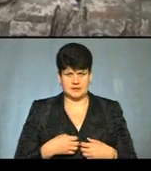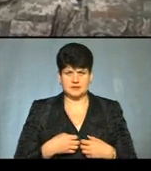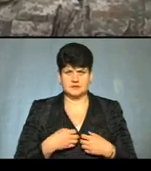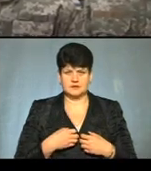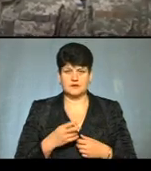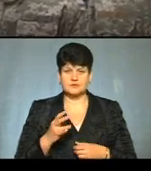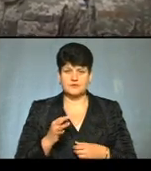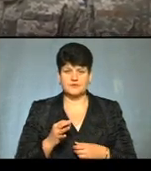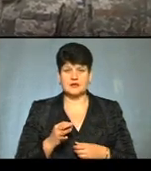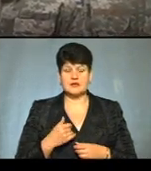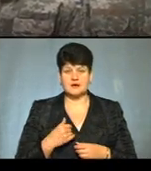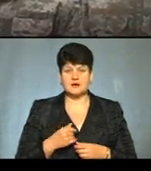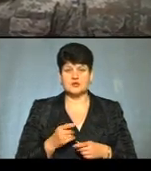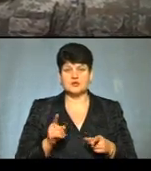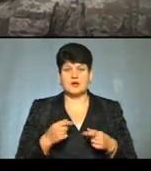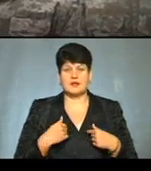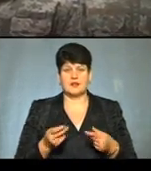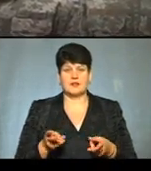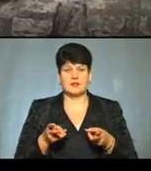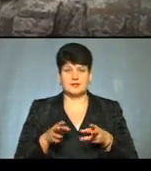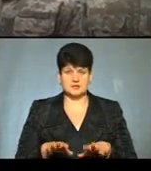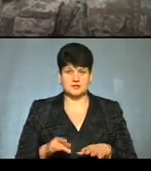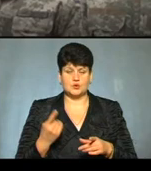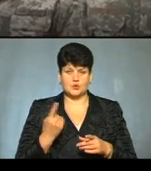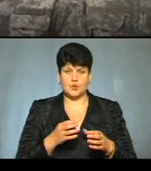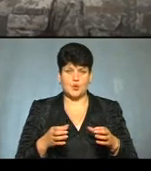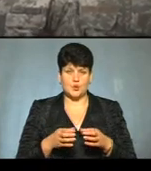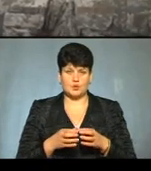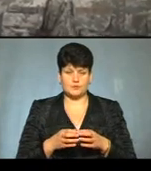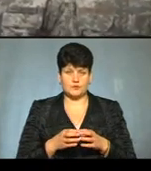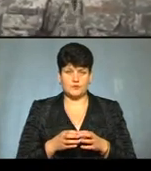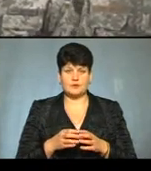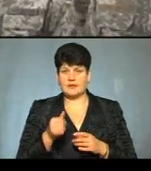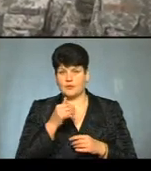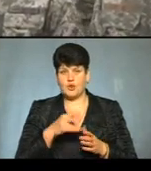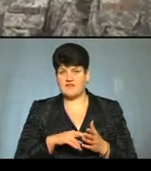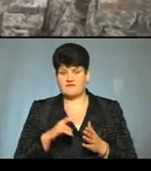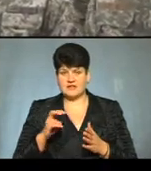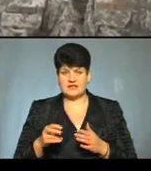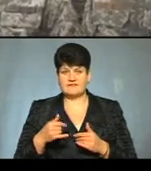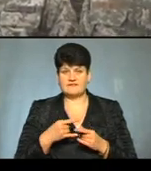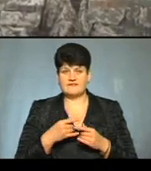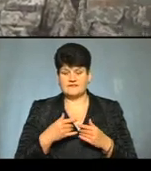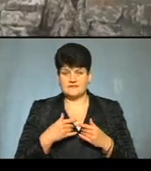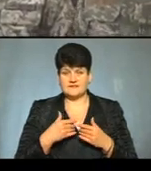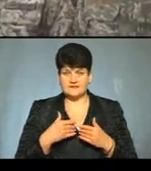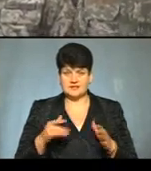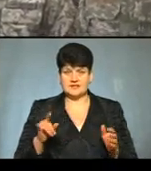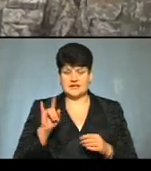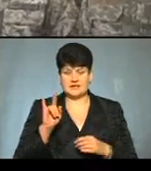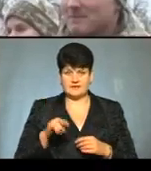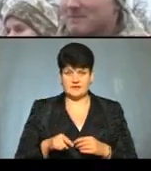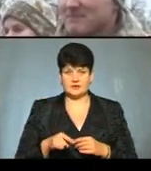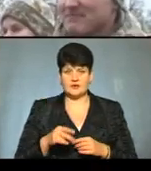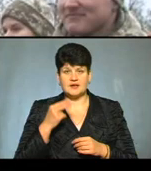Трохи страшні відчуття, якщо чесно. Імітував те, що так, як лишився з одногрупниками там на поверсі, не могли вийти. Відкрили вікно, кричали, щоб нас